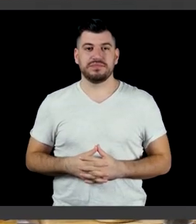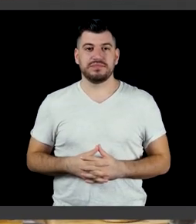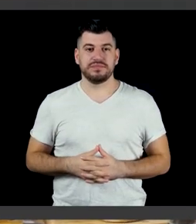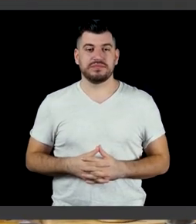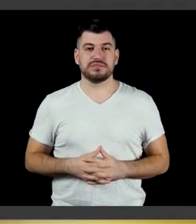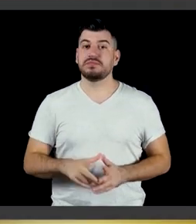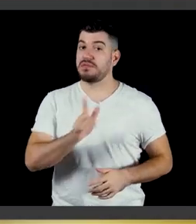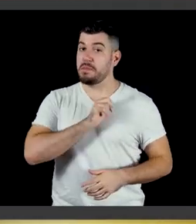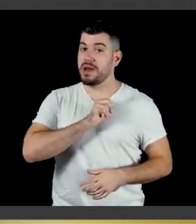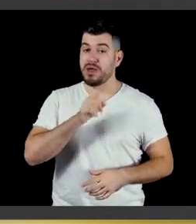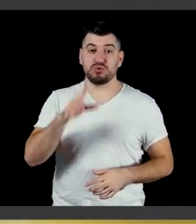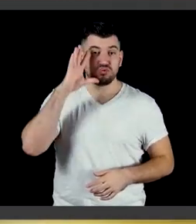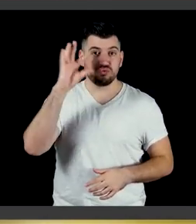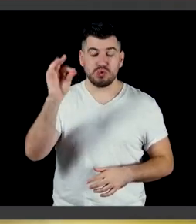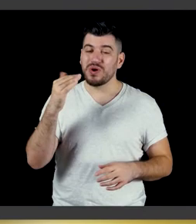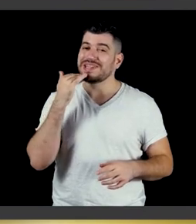Και θα περιμένω μέχρι που να λιώσει.